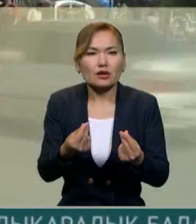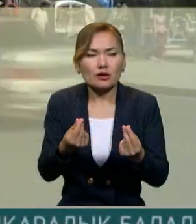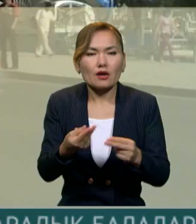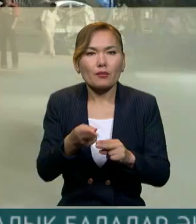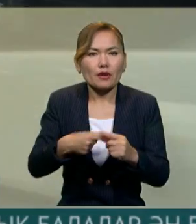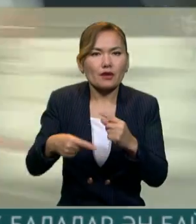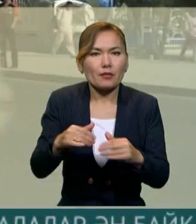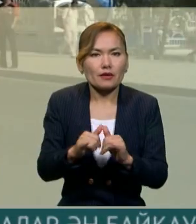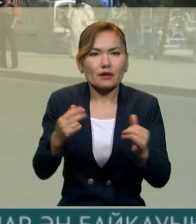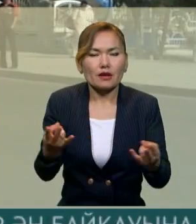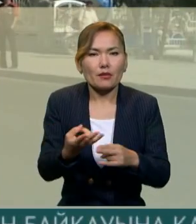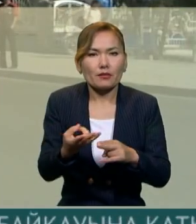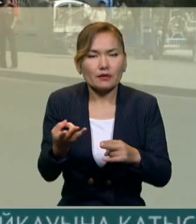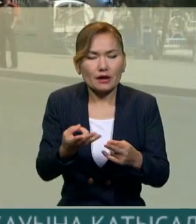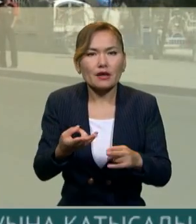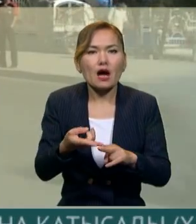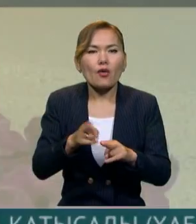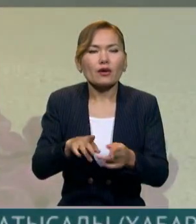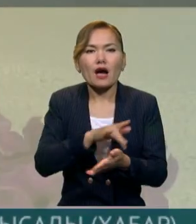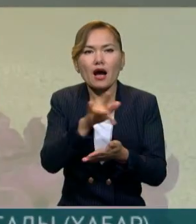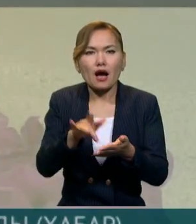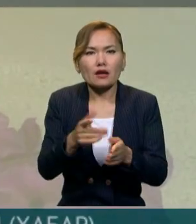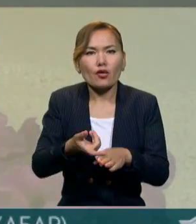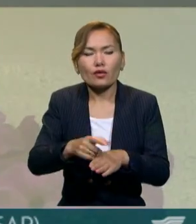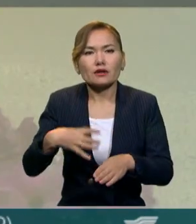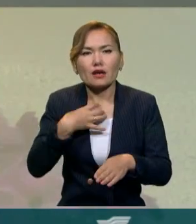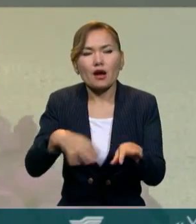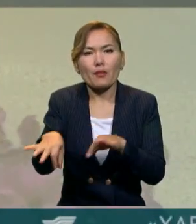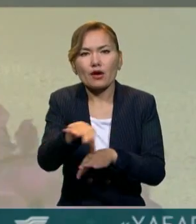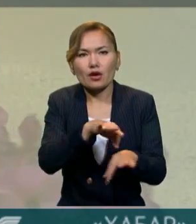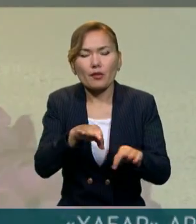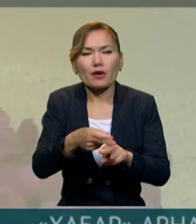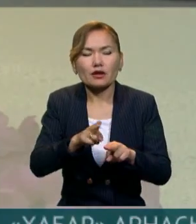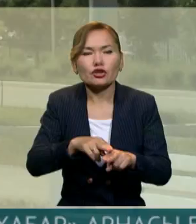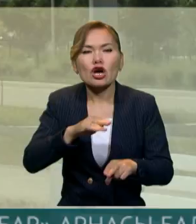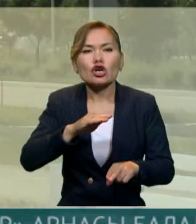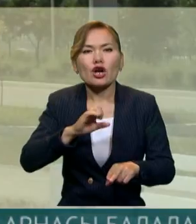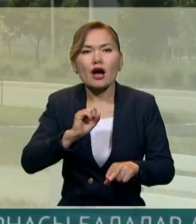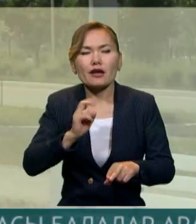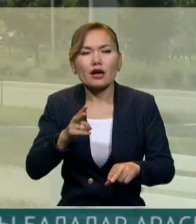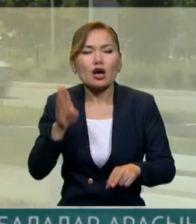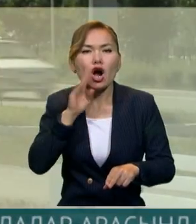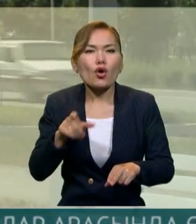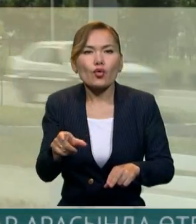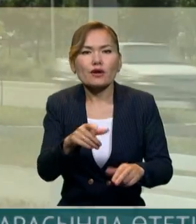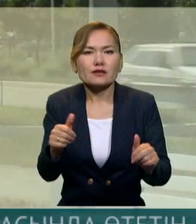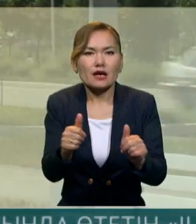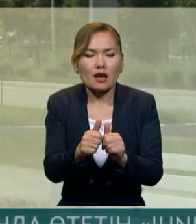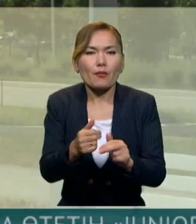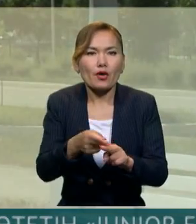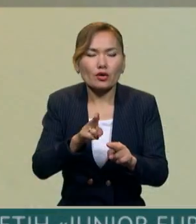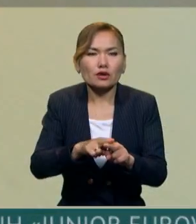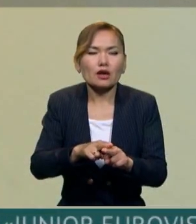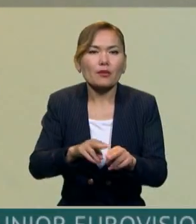шарт. Сонымен қатар қала үшін маңызды жобалардың бірі Жайық өзенінің оң жақ жағалауына бірегей кәріздік тазалау